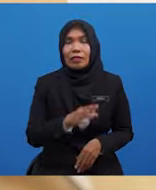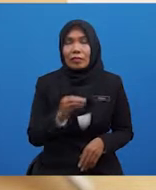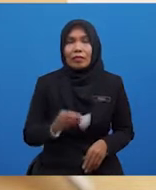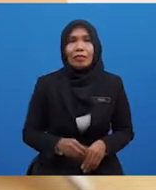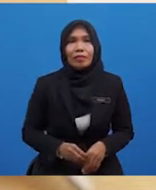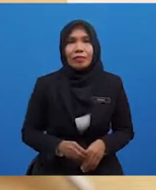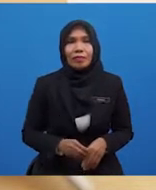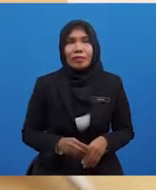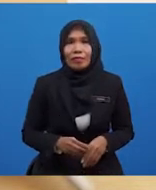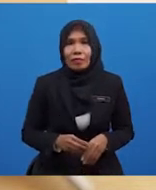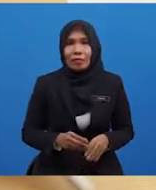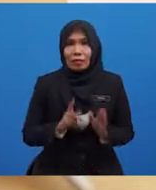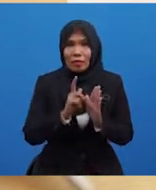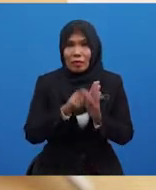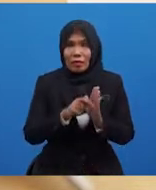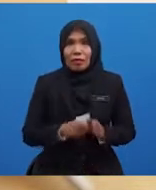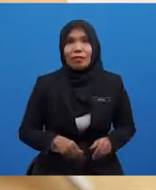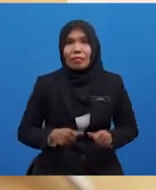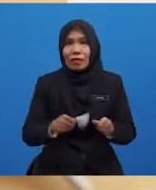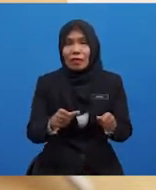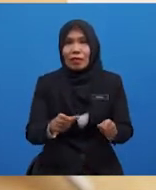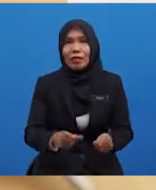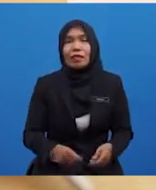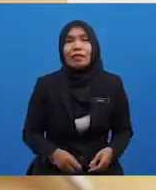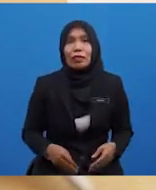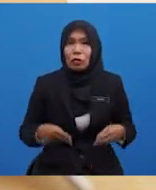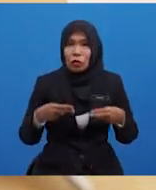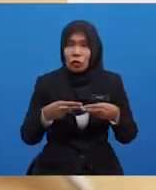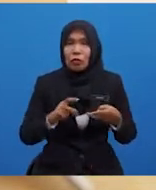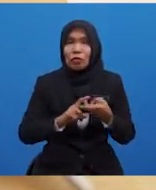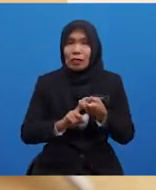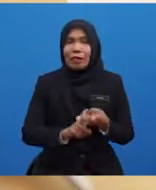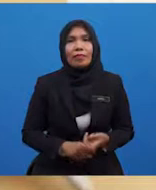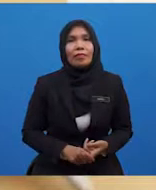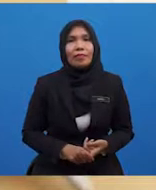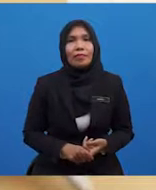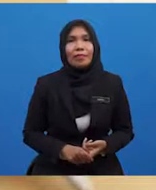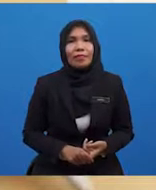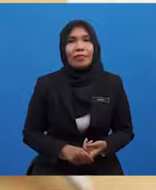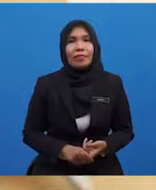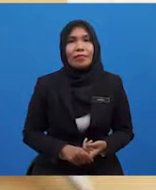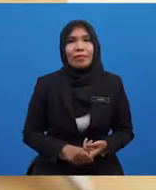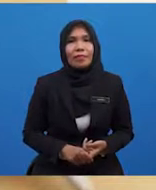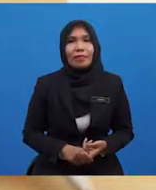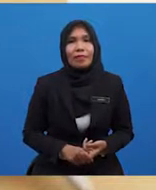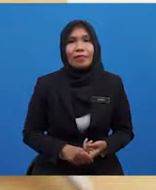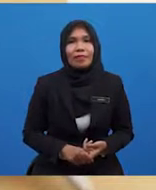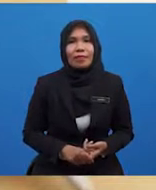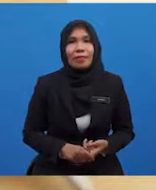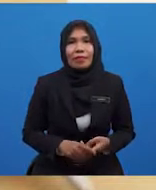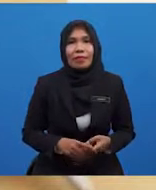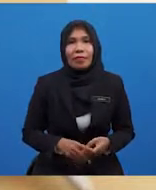Untuk lebih memahami cara menjawab soalan berbentuk carta ini,